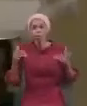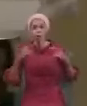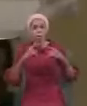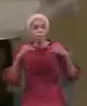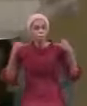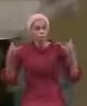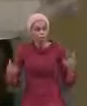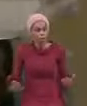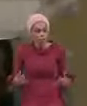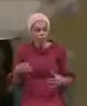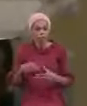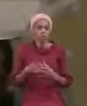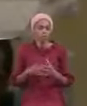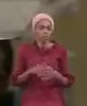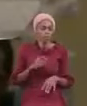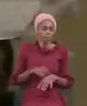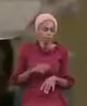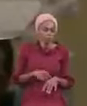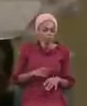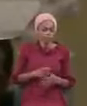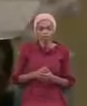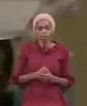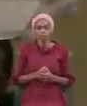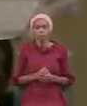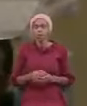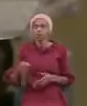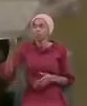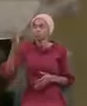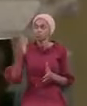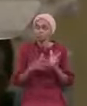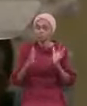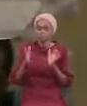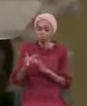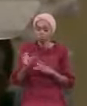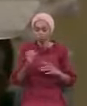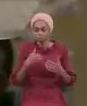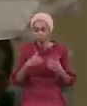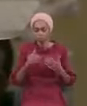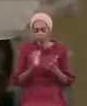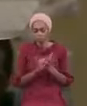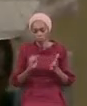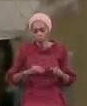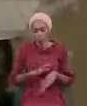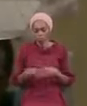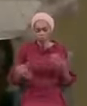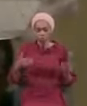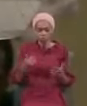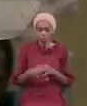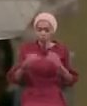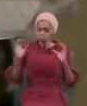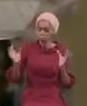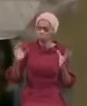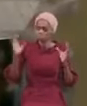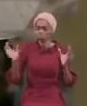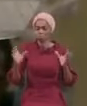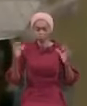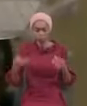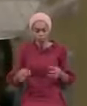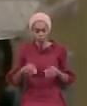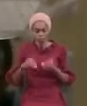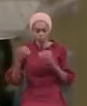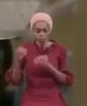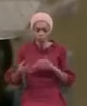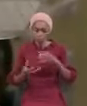tout aboli B t ces cérémonies et nous a donné le Saint-Esprit pour nous rappeler tout le temps